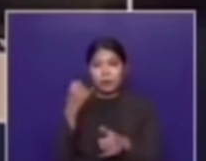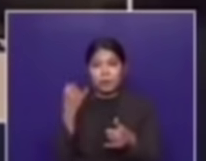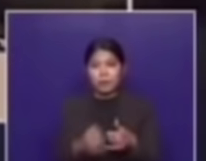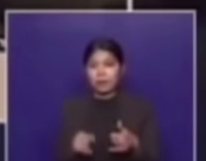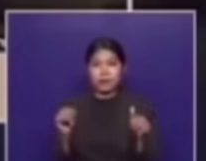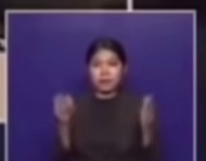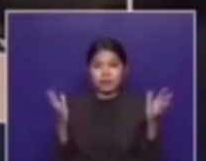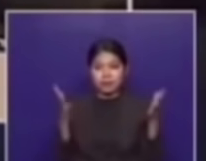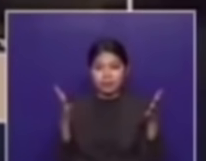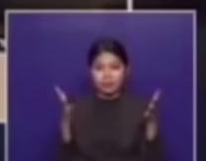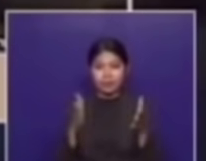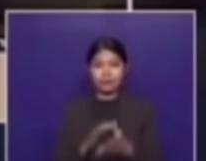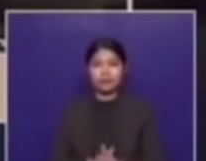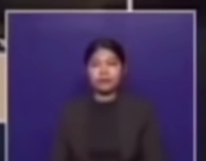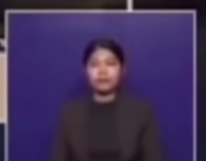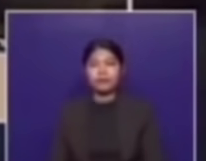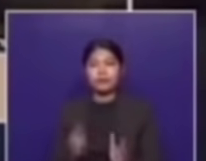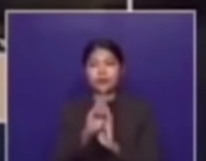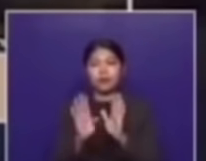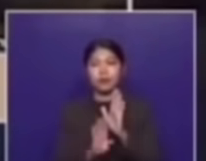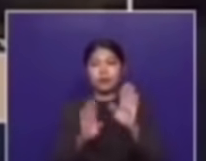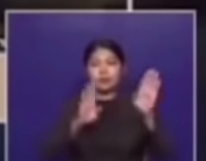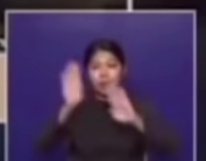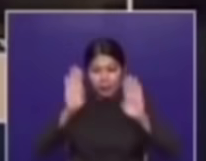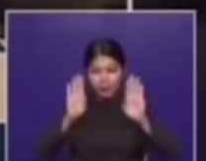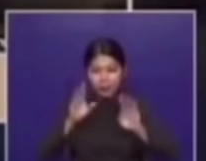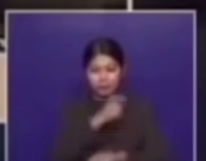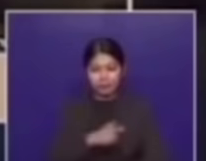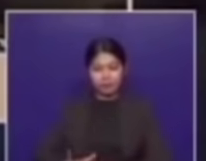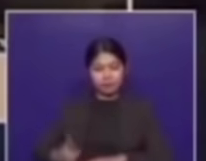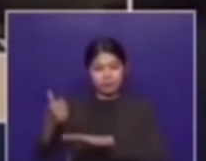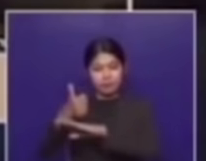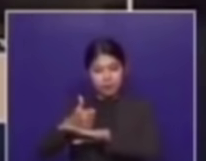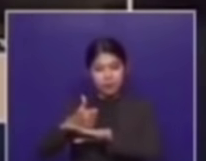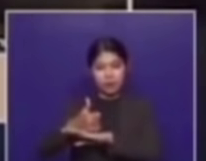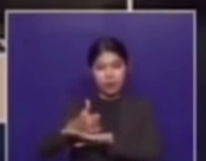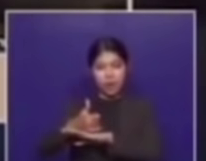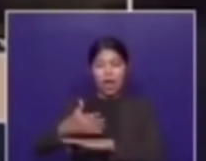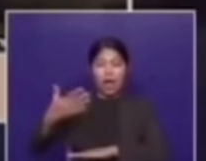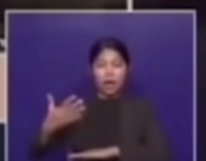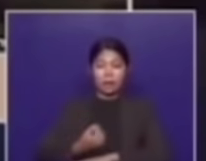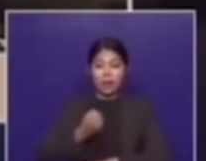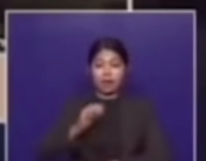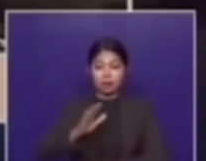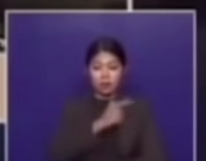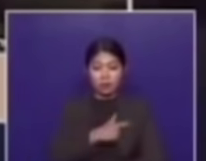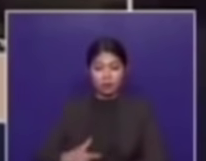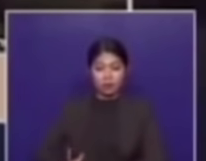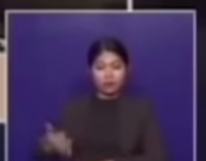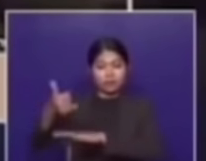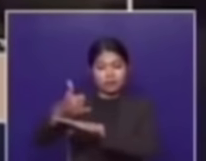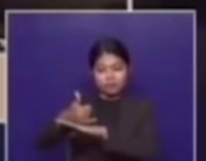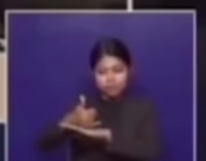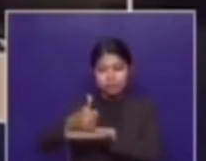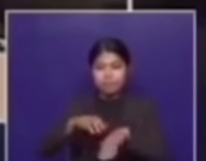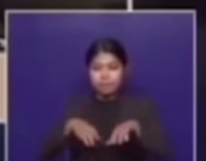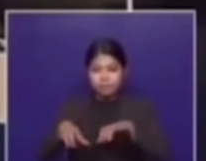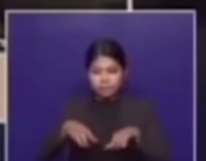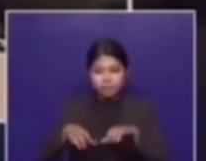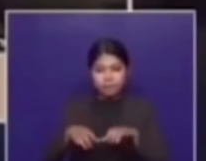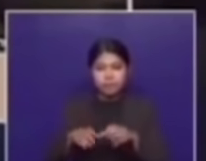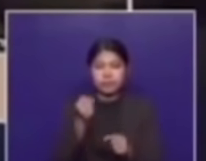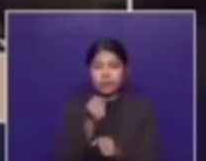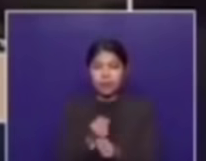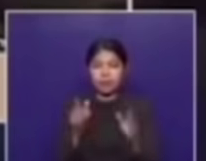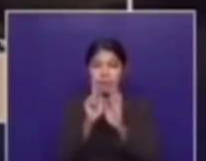do no wrongในระบอบเช่นนี้จำเป็นที่จะต้องจัดวางพระราชอำนาจพระราชฐานะอย่างประณีตผ่านการจัด